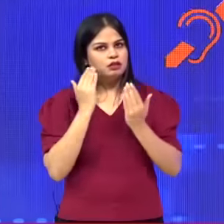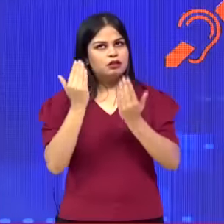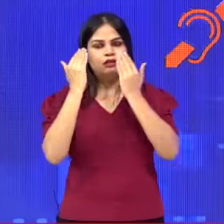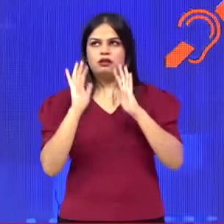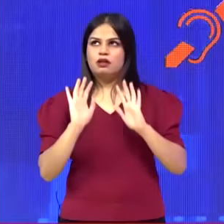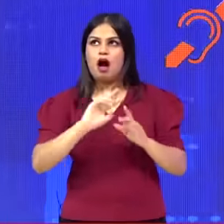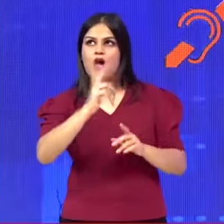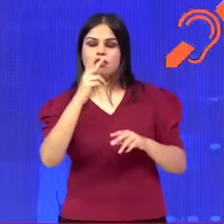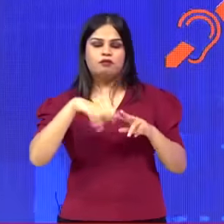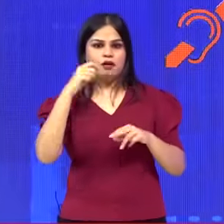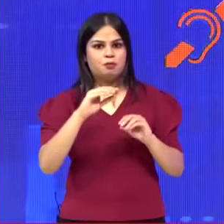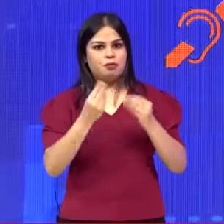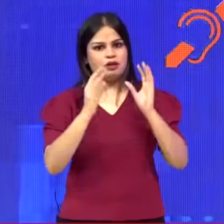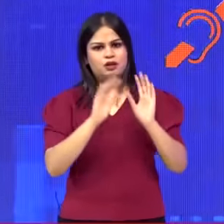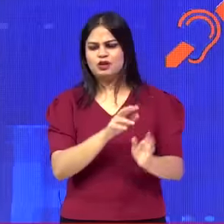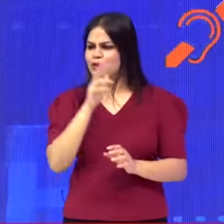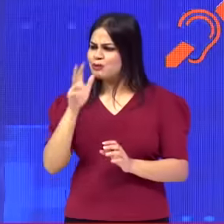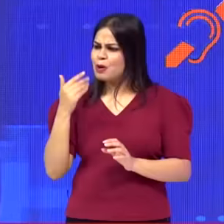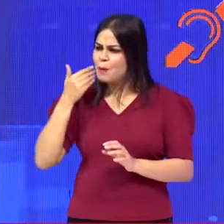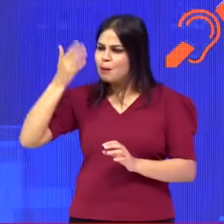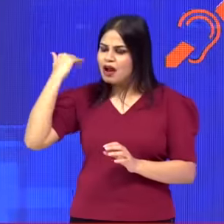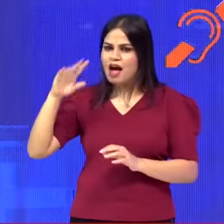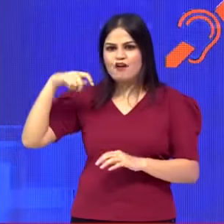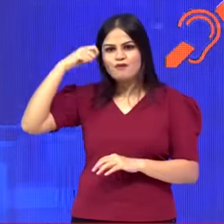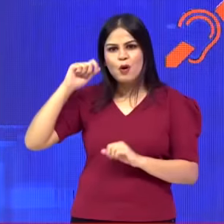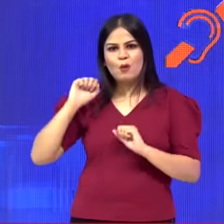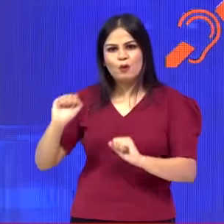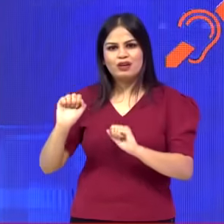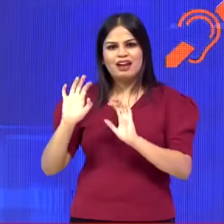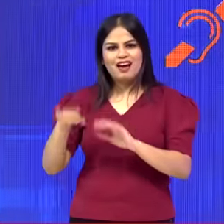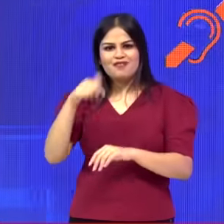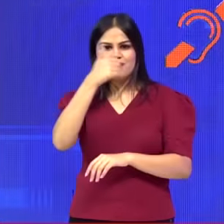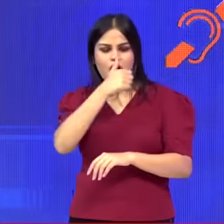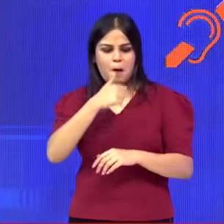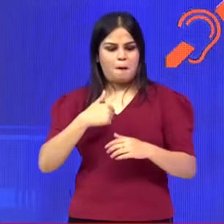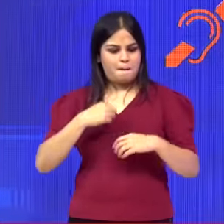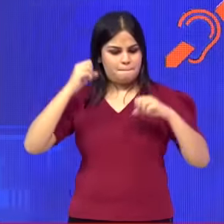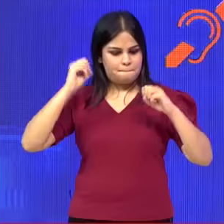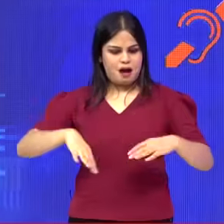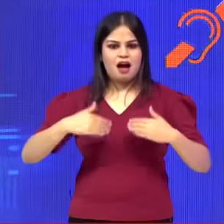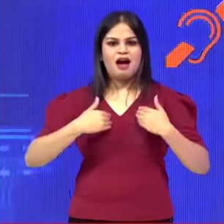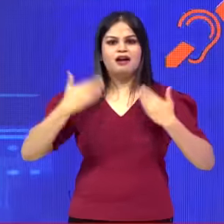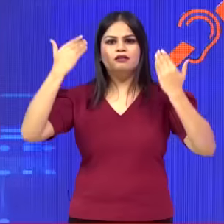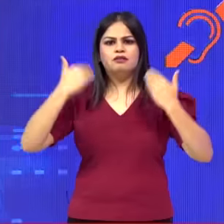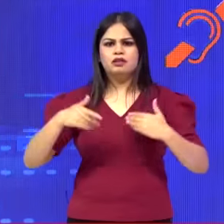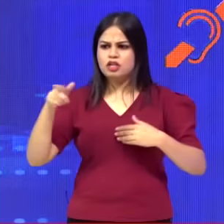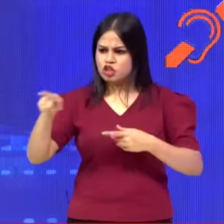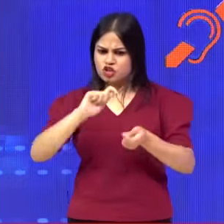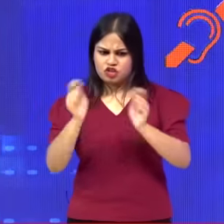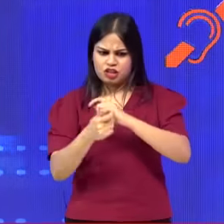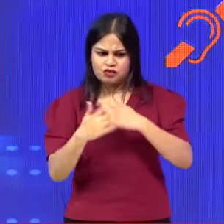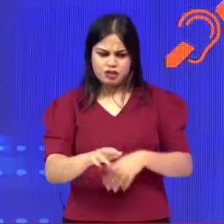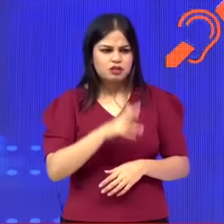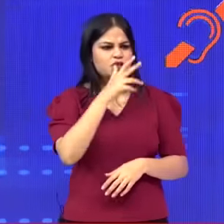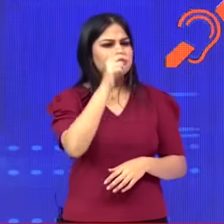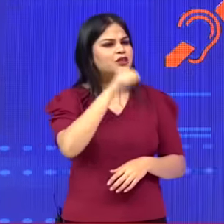एक जो इमेज थी एक ज़माने में सलमान खान ने अपनी बनाई थी बैड बॉय, वो इमेज आपने बदली है सर. बट नाउ